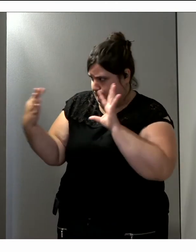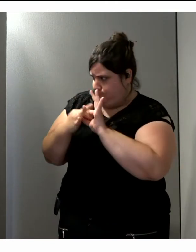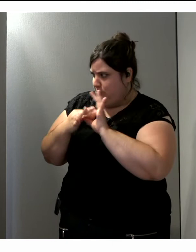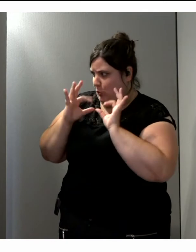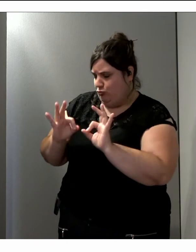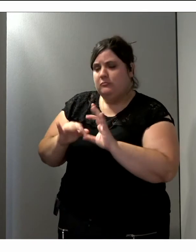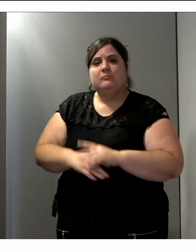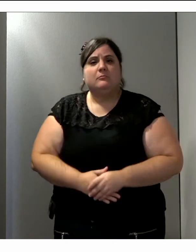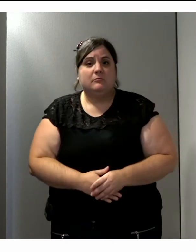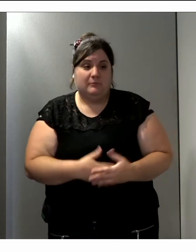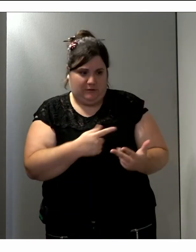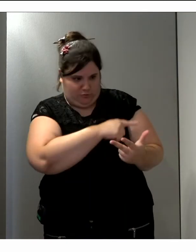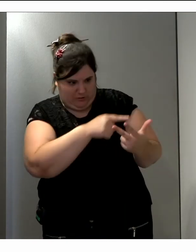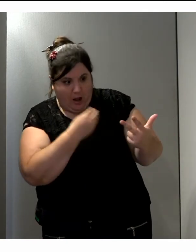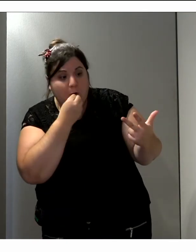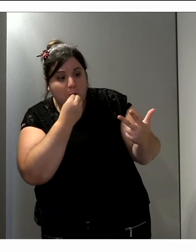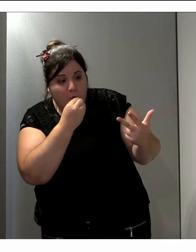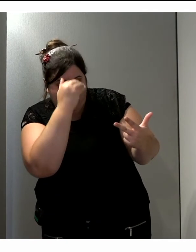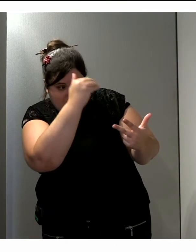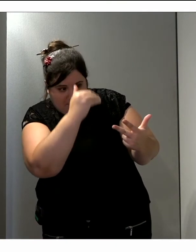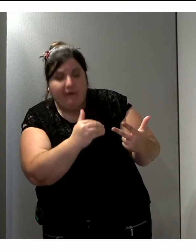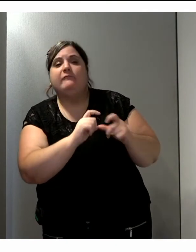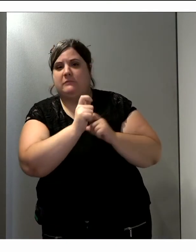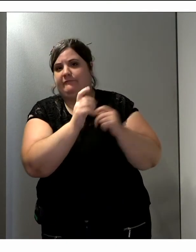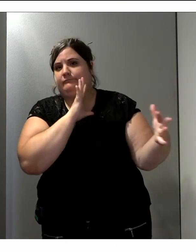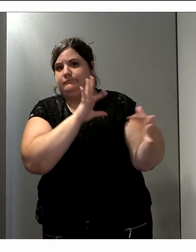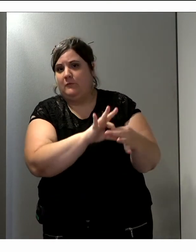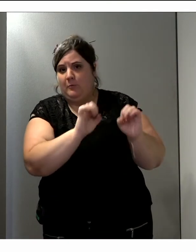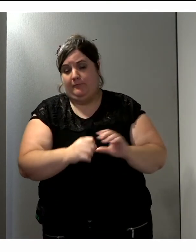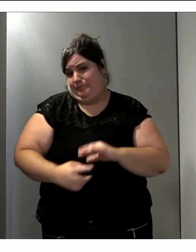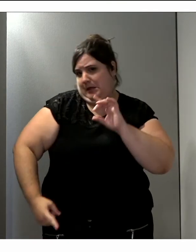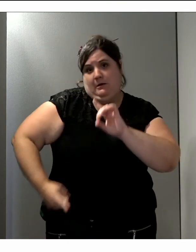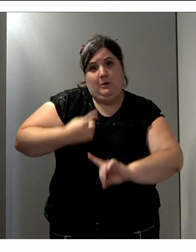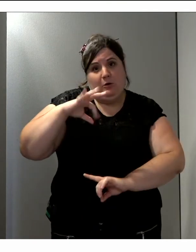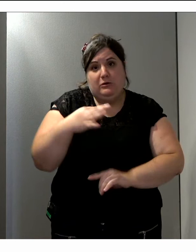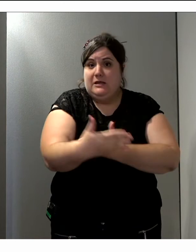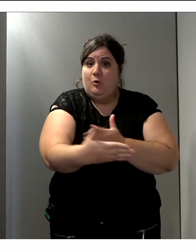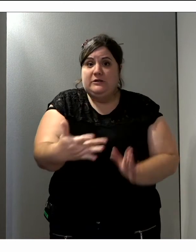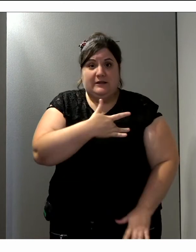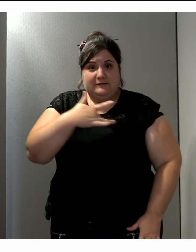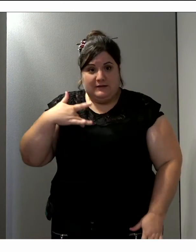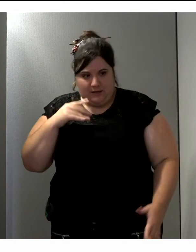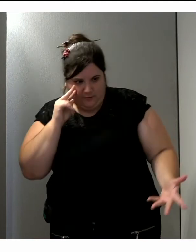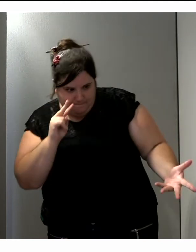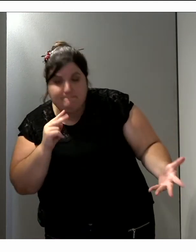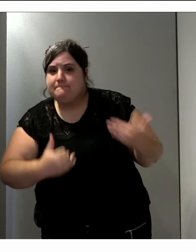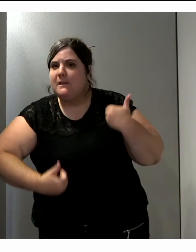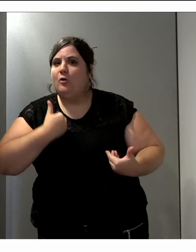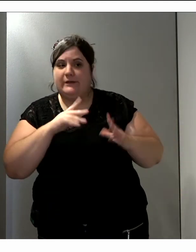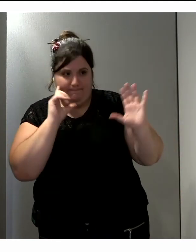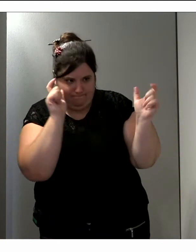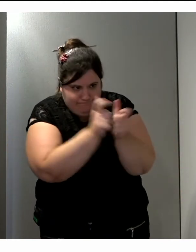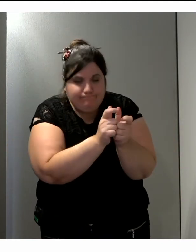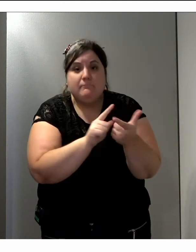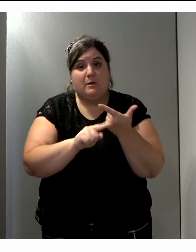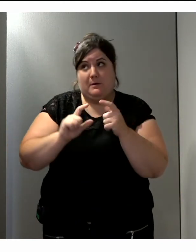sanitaire est totalement clé dans ce dispositif, à la fois pour identifier le handicap et faciliter la reconnaissance, et puis